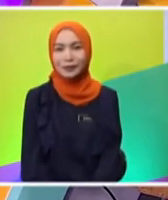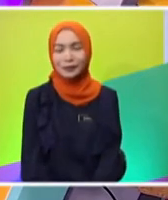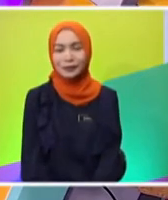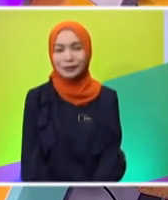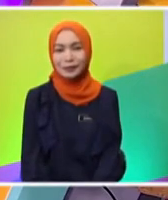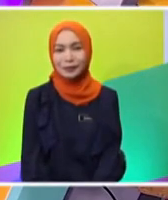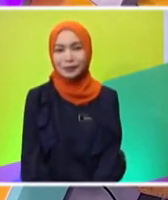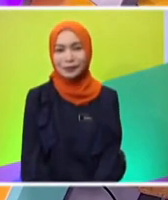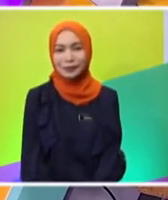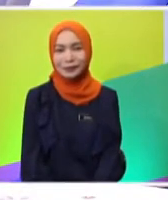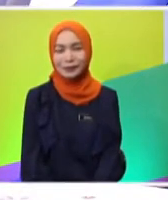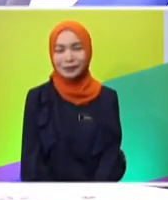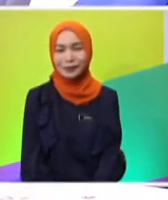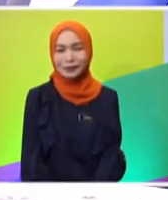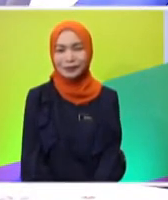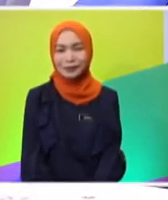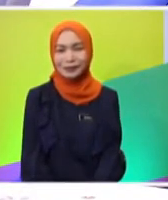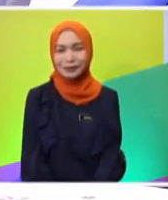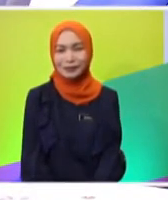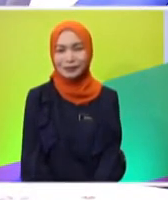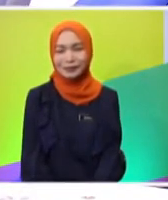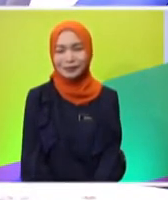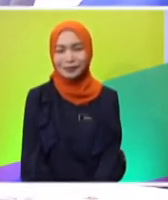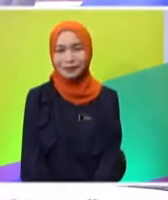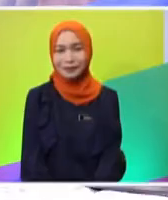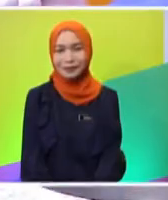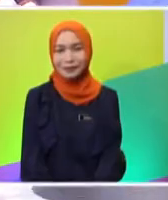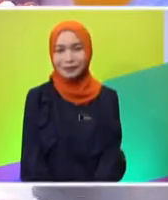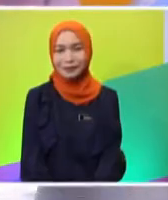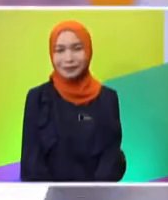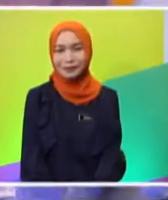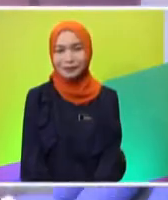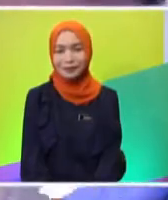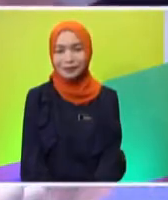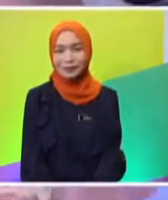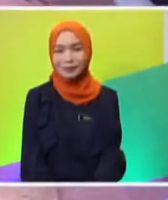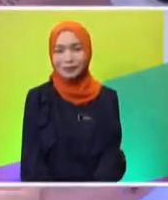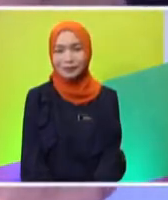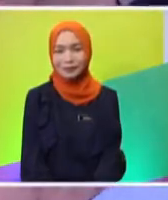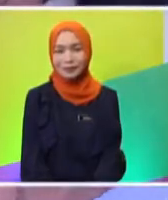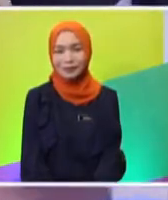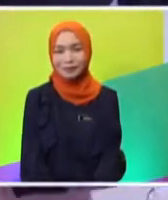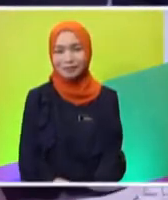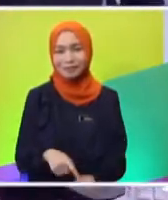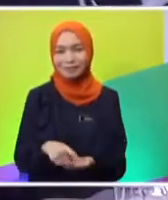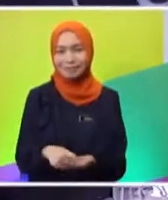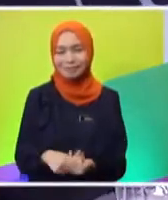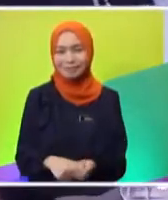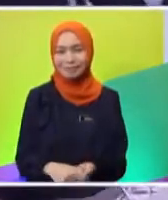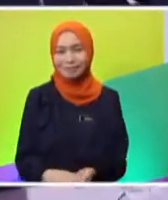Ah udah jadi nampaknya sedang ini bukan kek ya